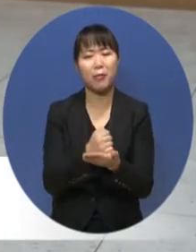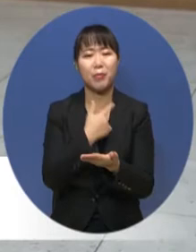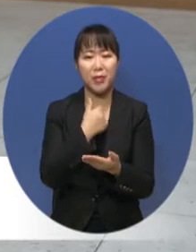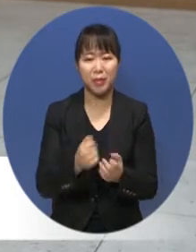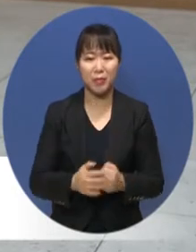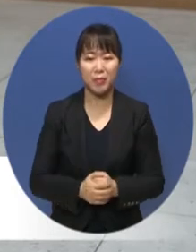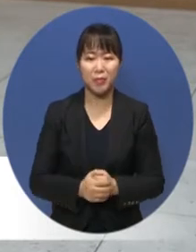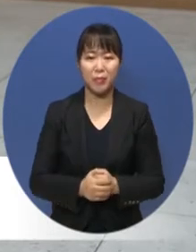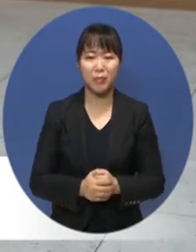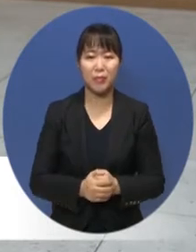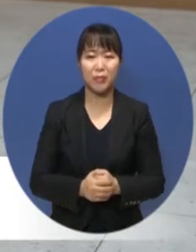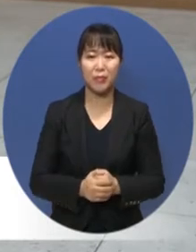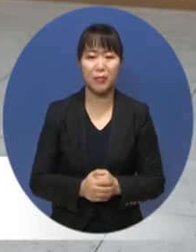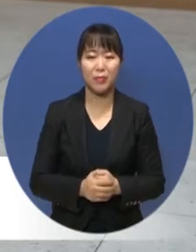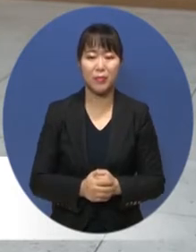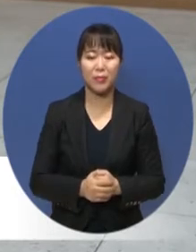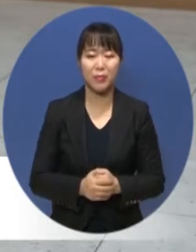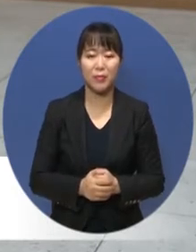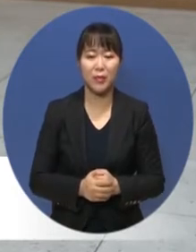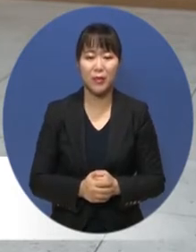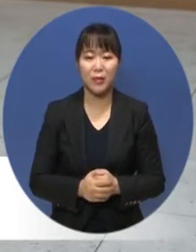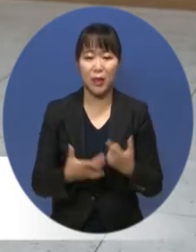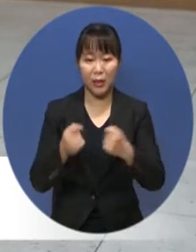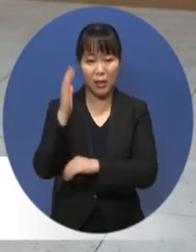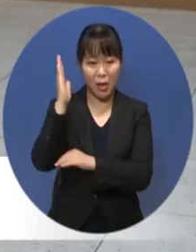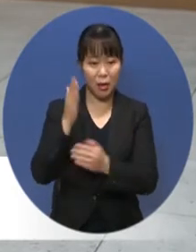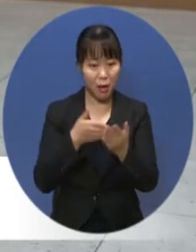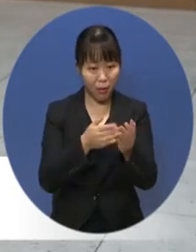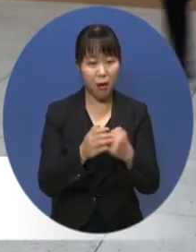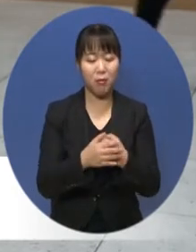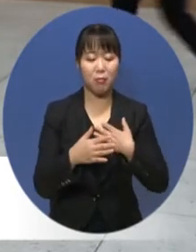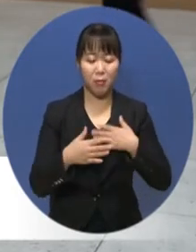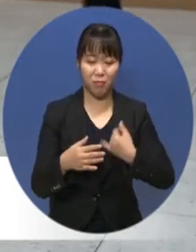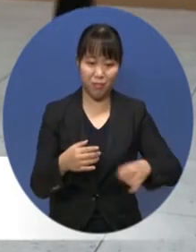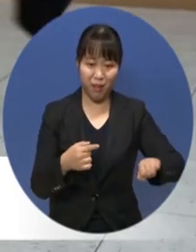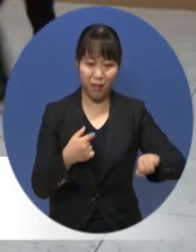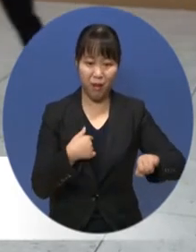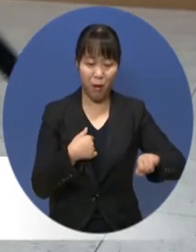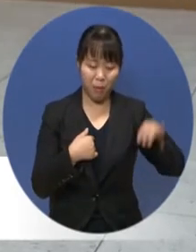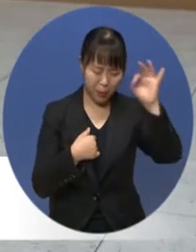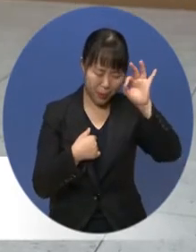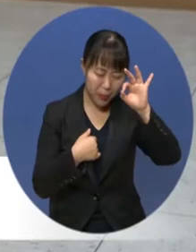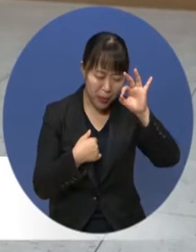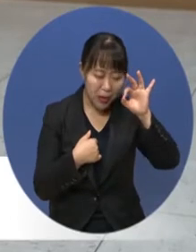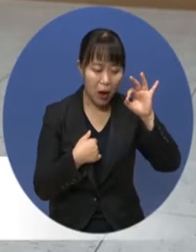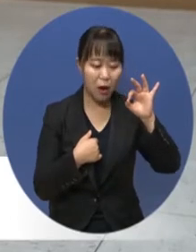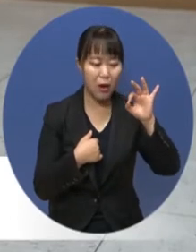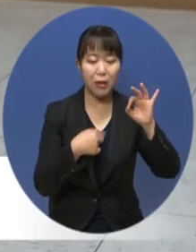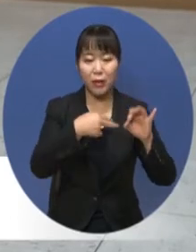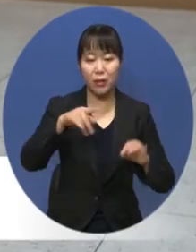아쉬웠거든요. 그래서 이제 그 얘기를 했더니 우리 딸이 이제 알아봐가지고